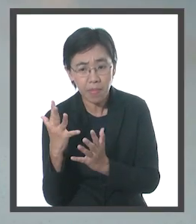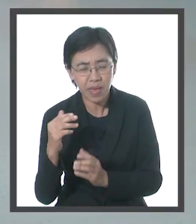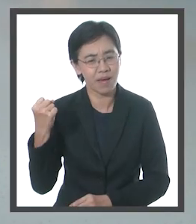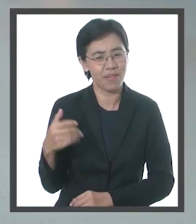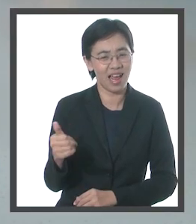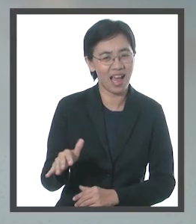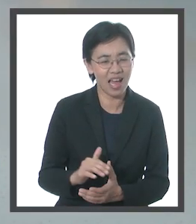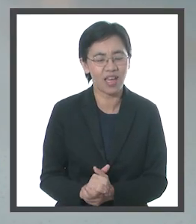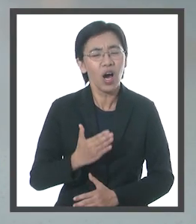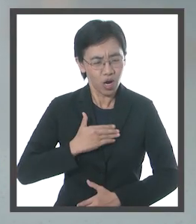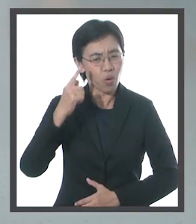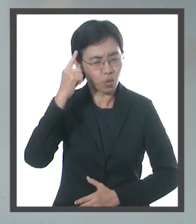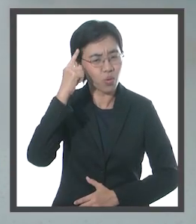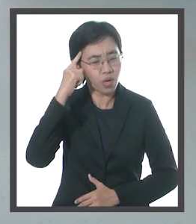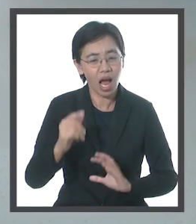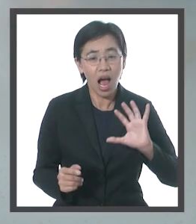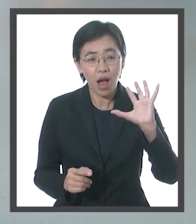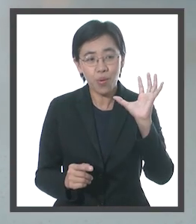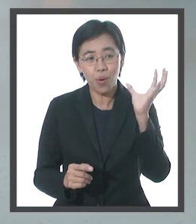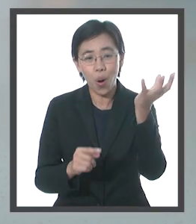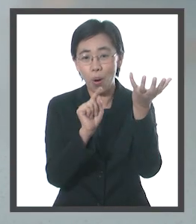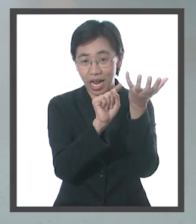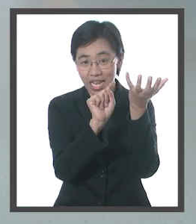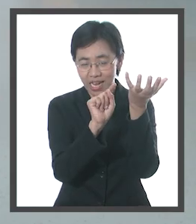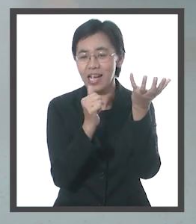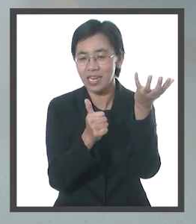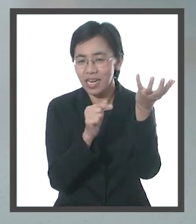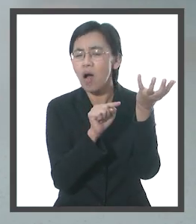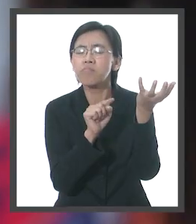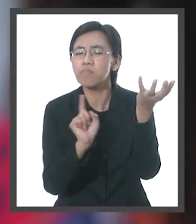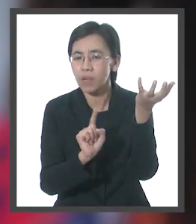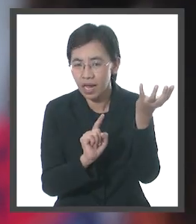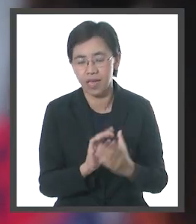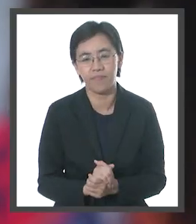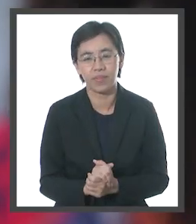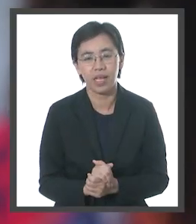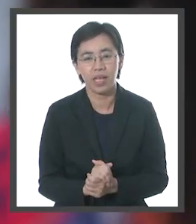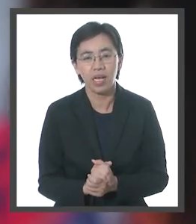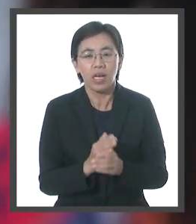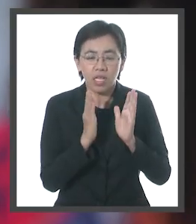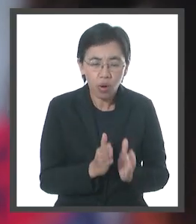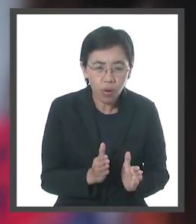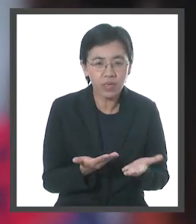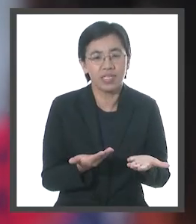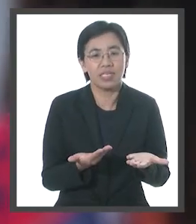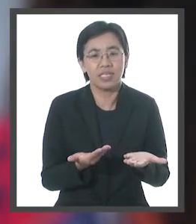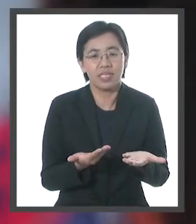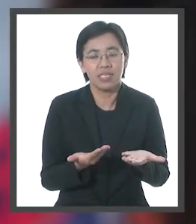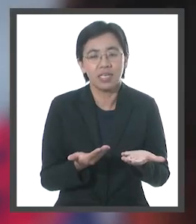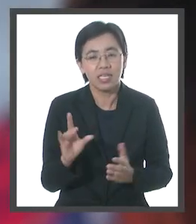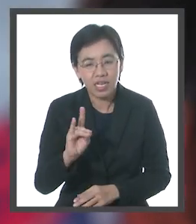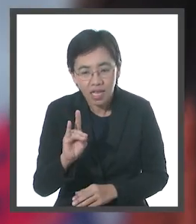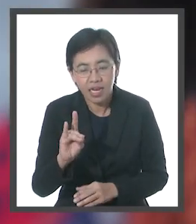ฉะนั้นเราทราบดีว่าถ้าจะให้โลกนี้ยั่งยืนเราจำเป็นจะต้องสร้างความสมดุลให้กับทั้งคน